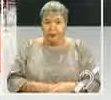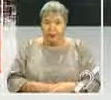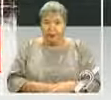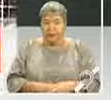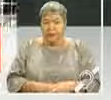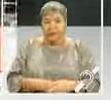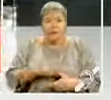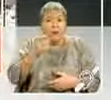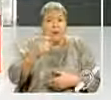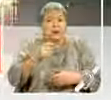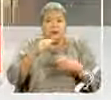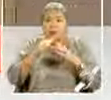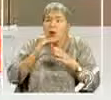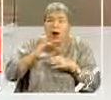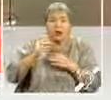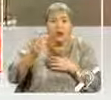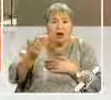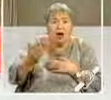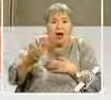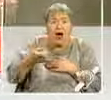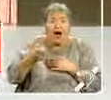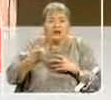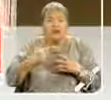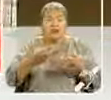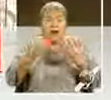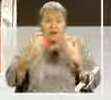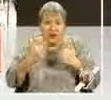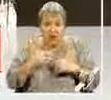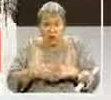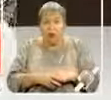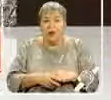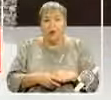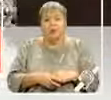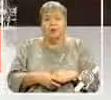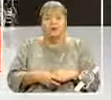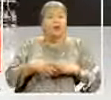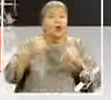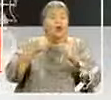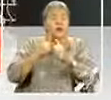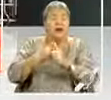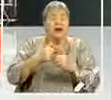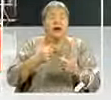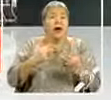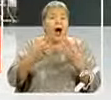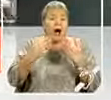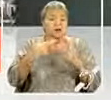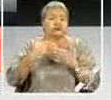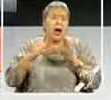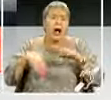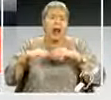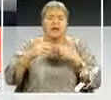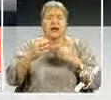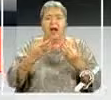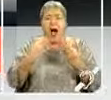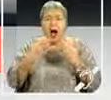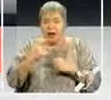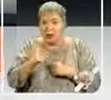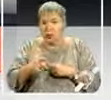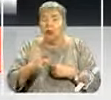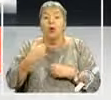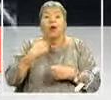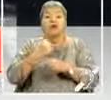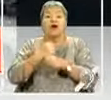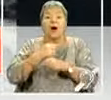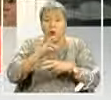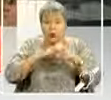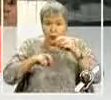destul de aproape? Agenția Națională pentru Protecția Mediului, prin intermediul rețelei naționale de monitorizare a calității aerului, efectuează determinări și toate